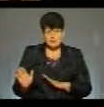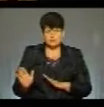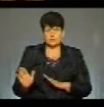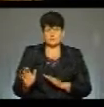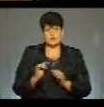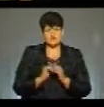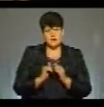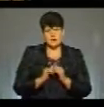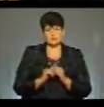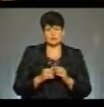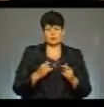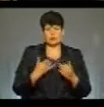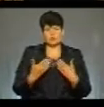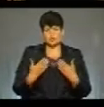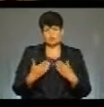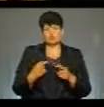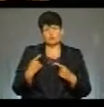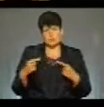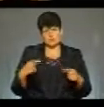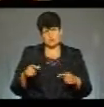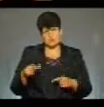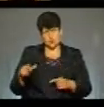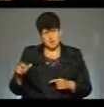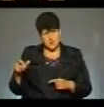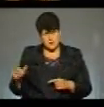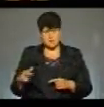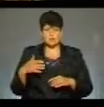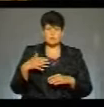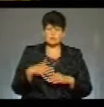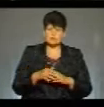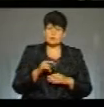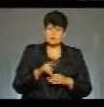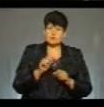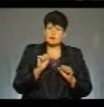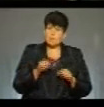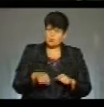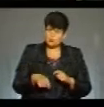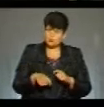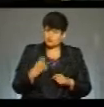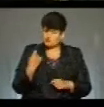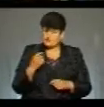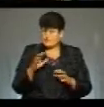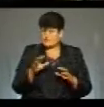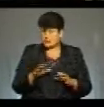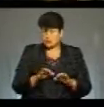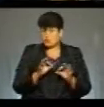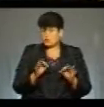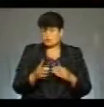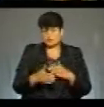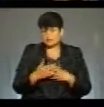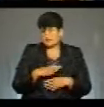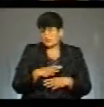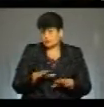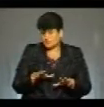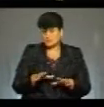нечемно по відношенню до інших наших громадян, і розуміння того, що ти можеш порушувати закон і тобі за це нічого не буде, воно